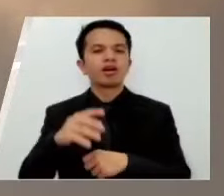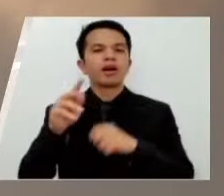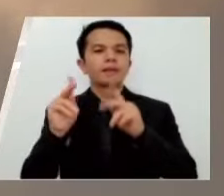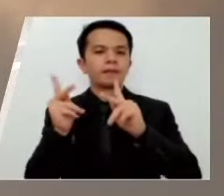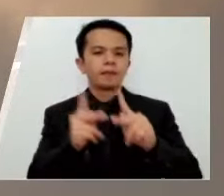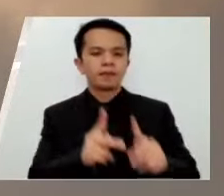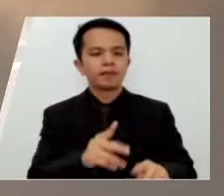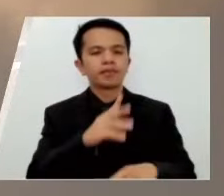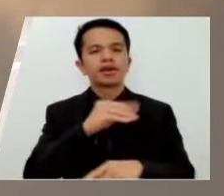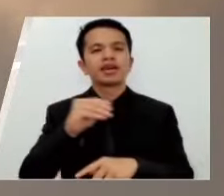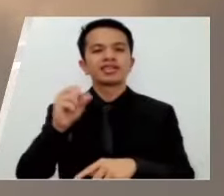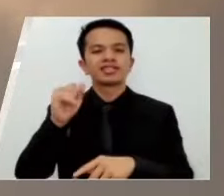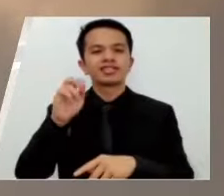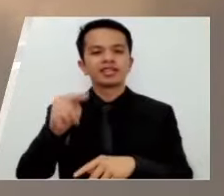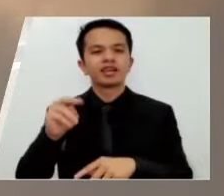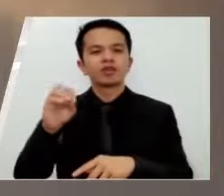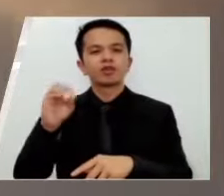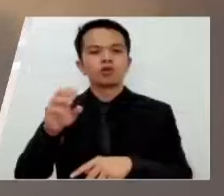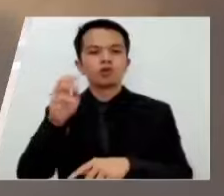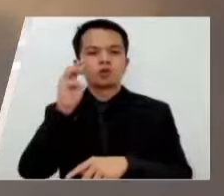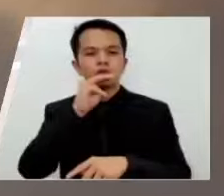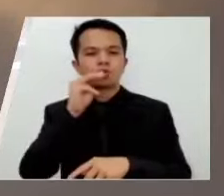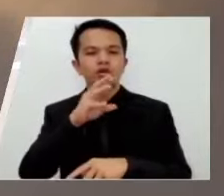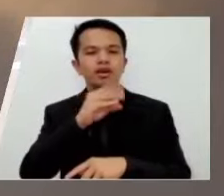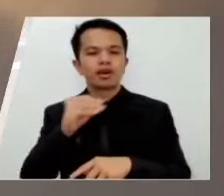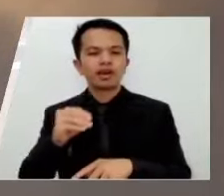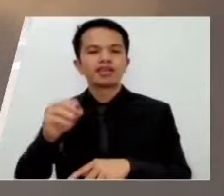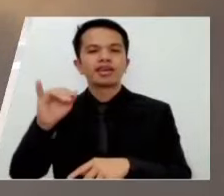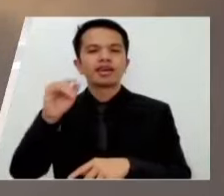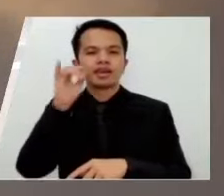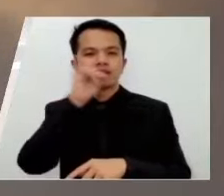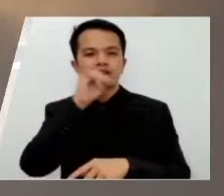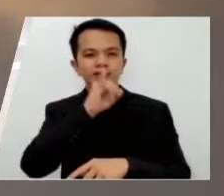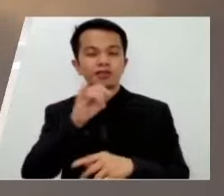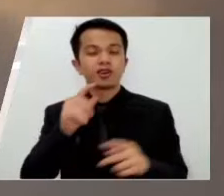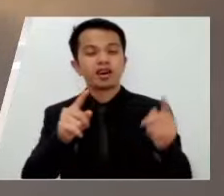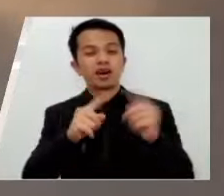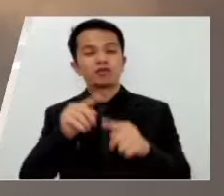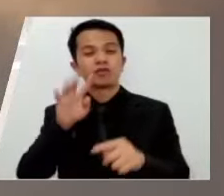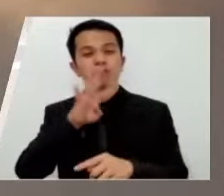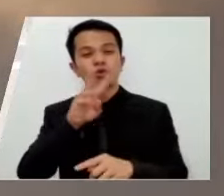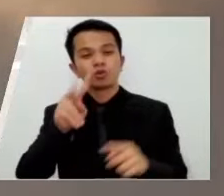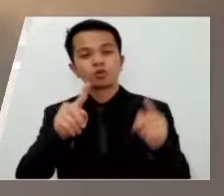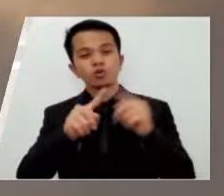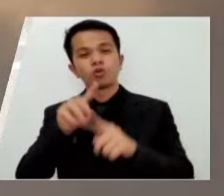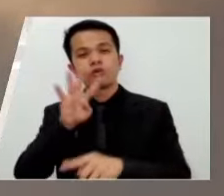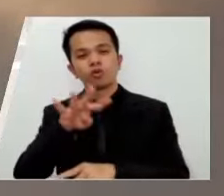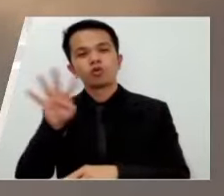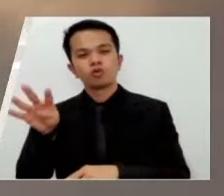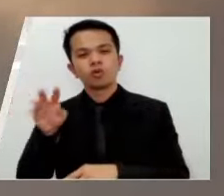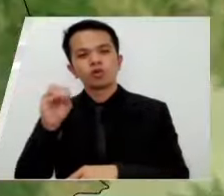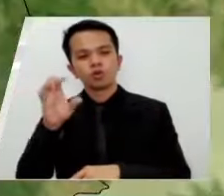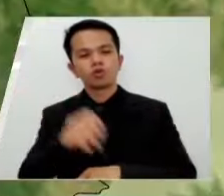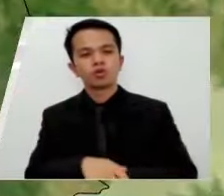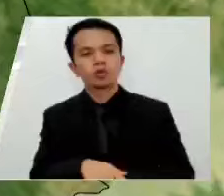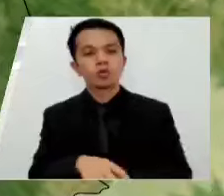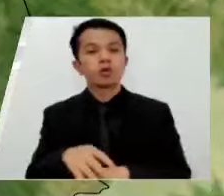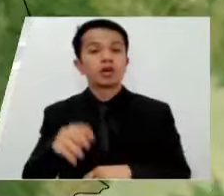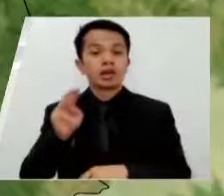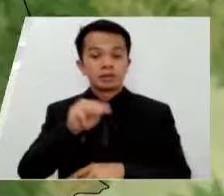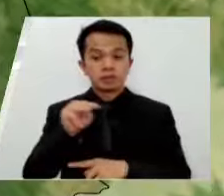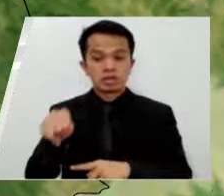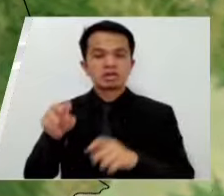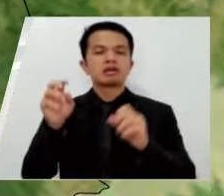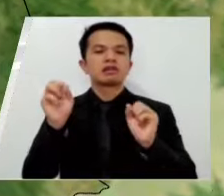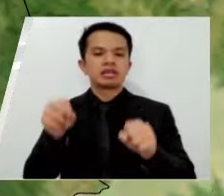Jose, Occidental Mindoro, at Dumangas, Iloilo. Aabot po yan sa 42 hanggang 44 degrees Celsius. At sa Metro Manila, posibleng maglaro